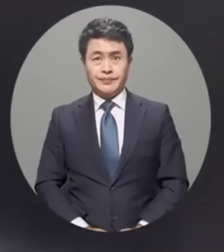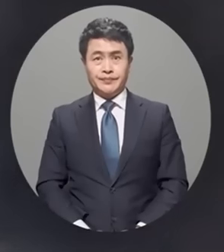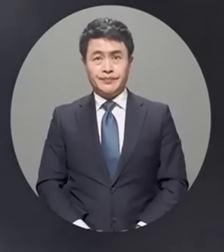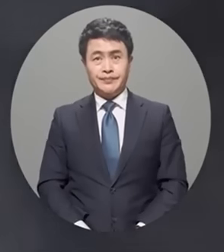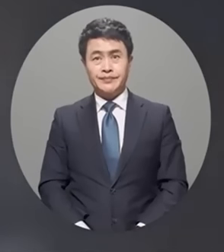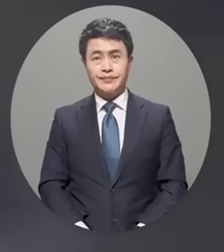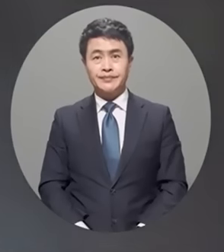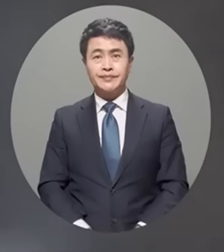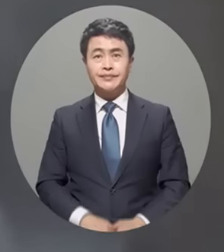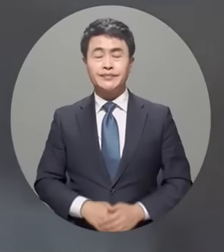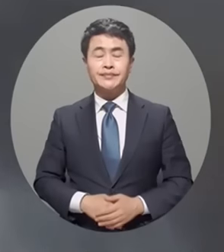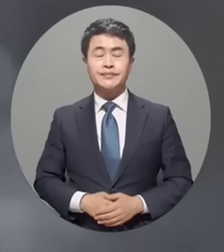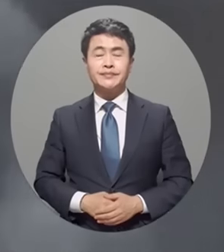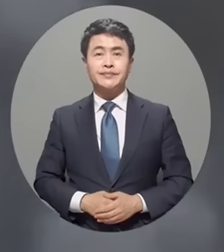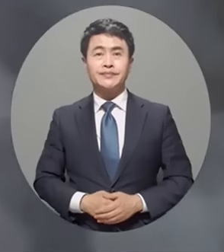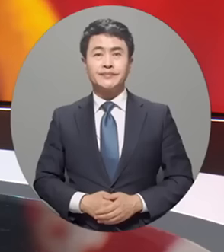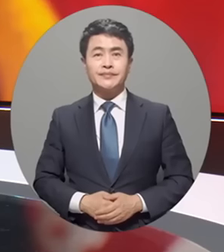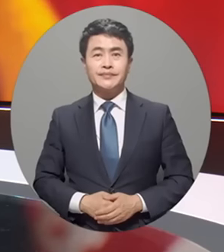뉴스 류현준입니다.